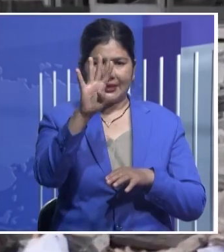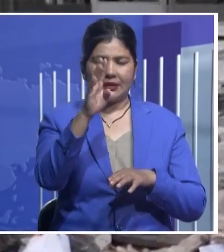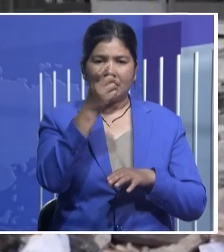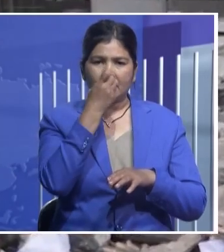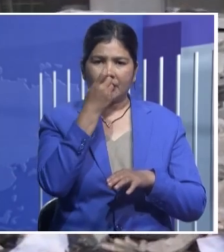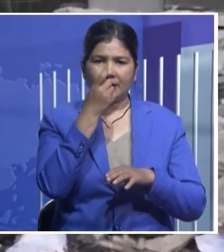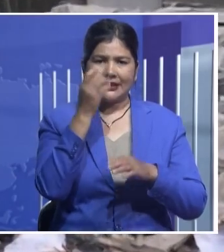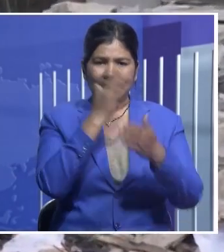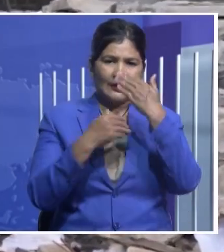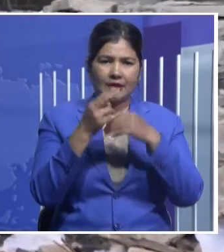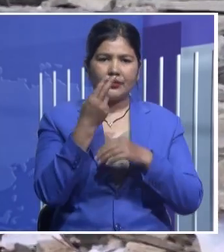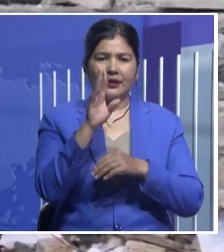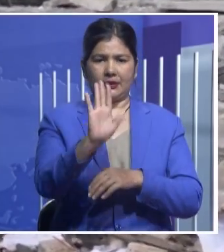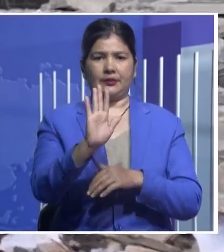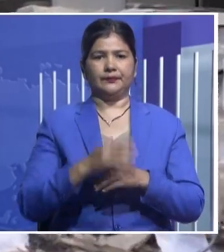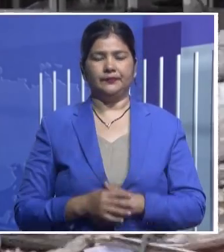घाइते भइसकेका छन्।